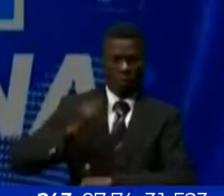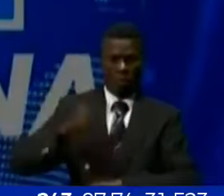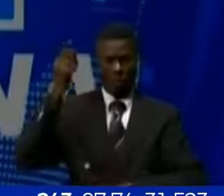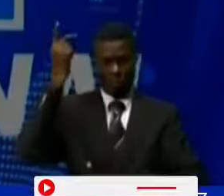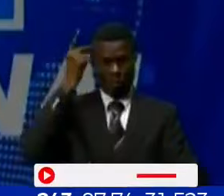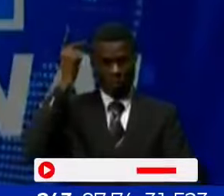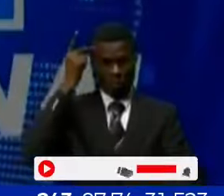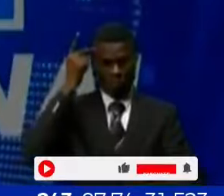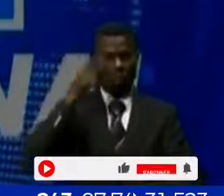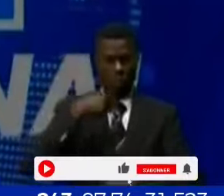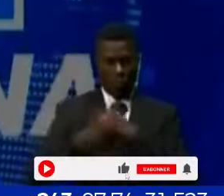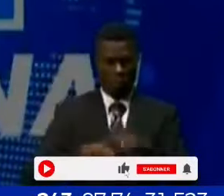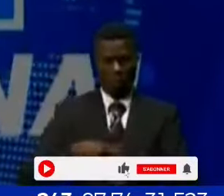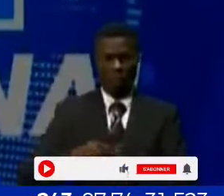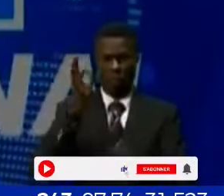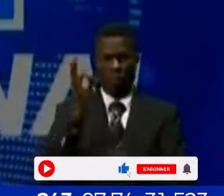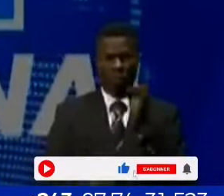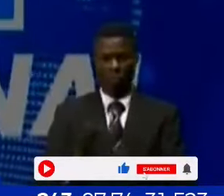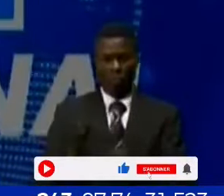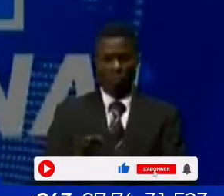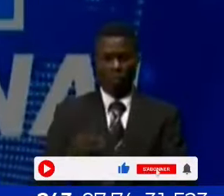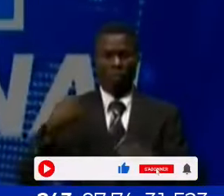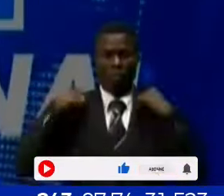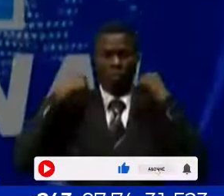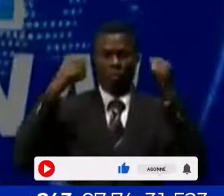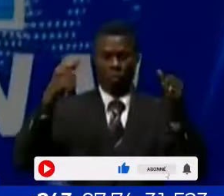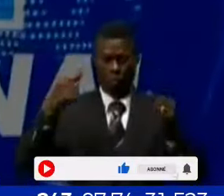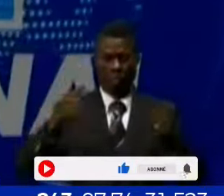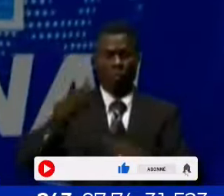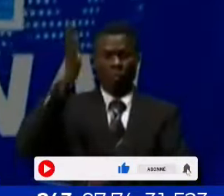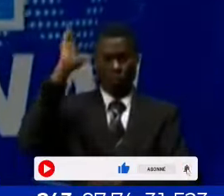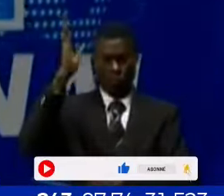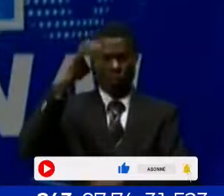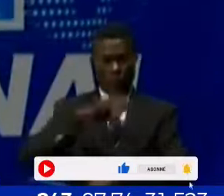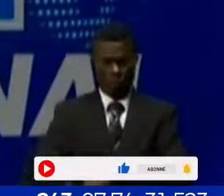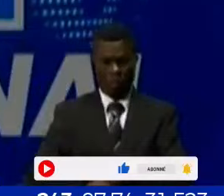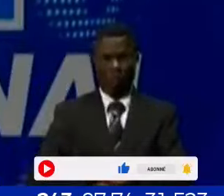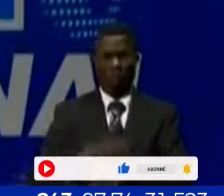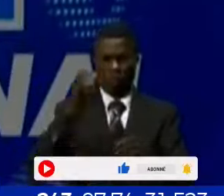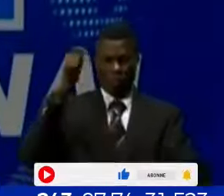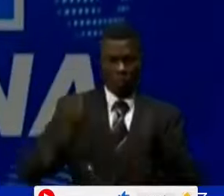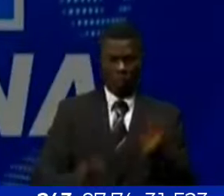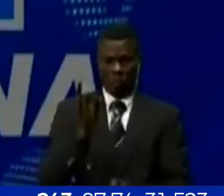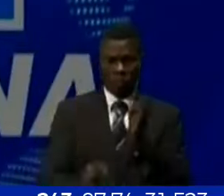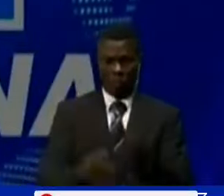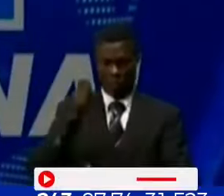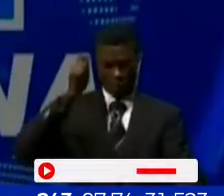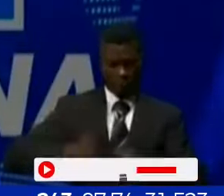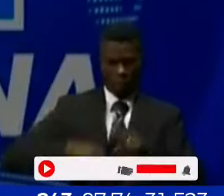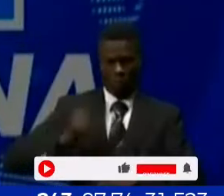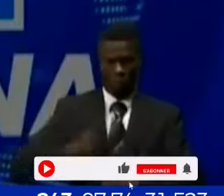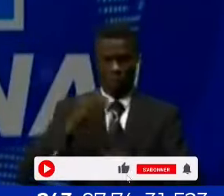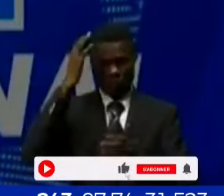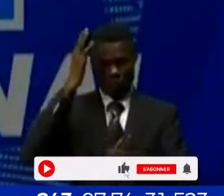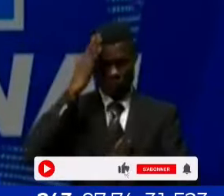Kinshasa, il y a eu ouverture de l'audience publique contre les bandits urbains communément appelés Kuluna. Cette audience a été essentiellement consacrée à